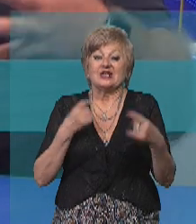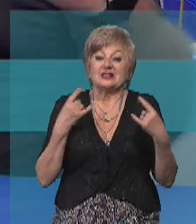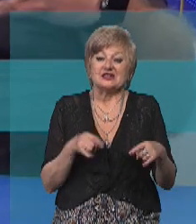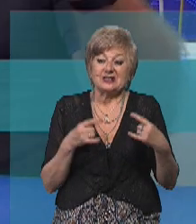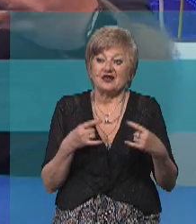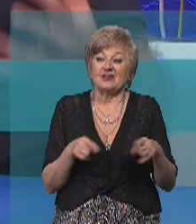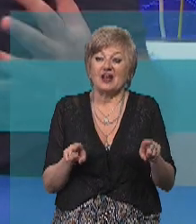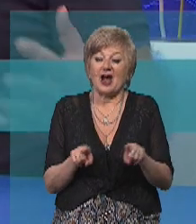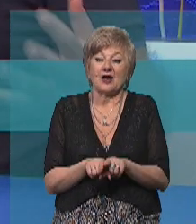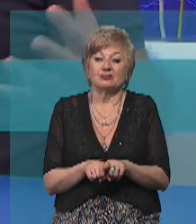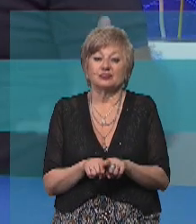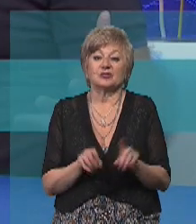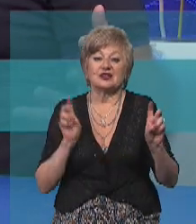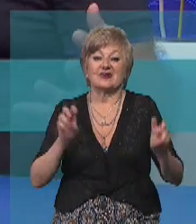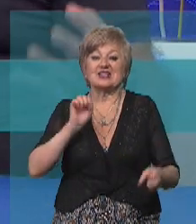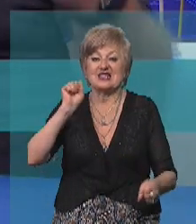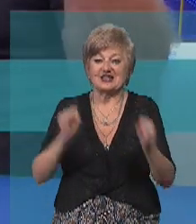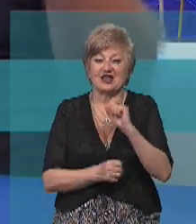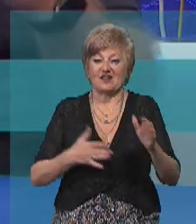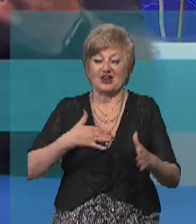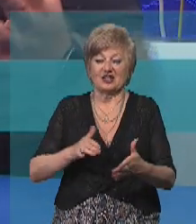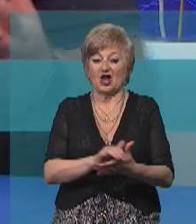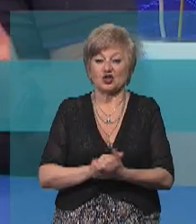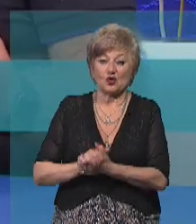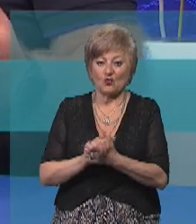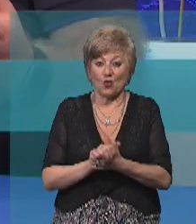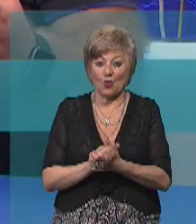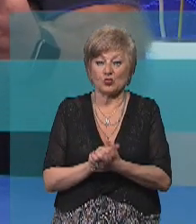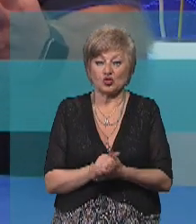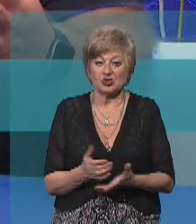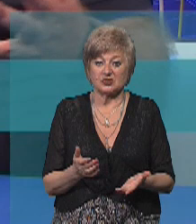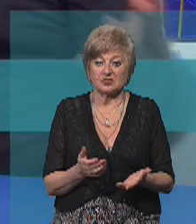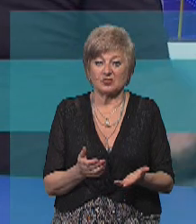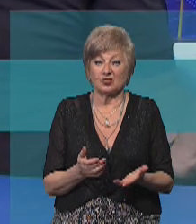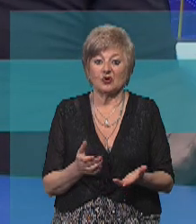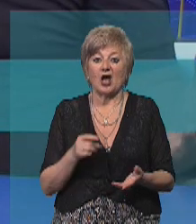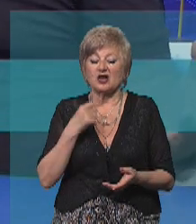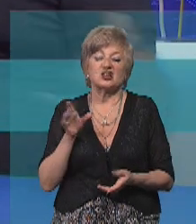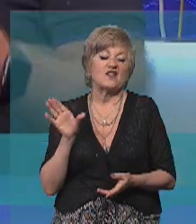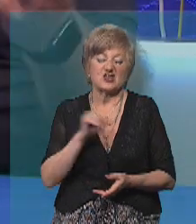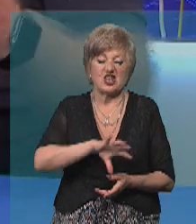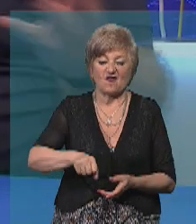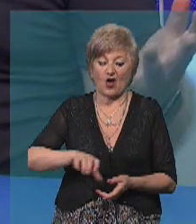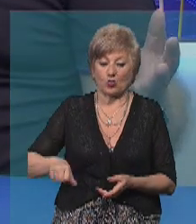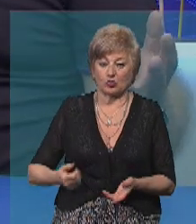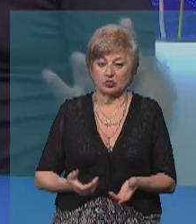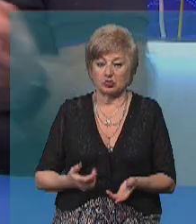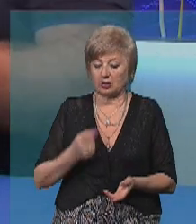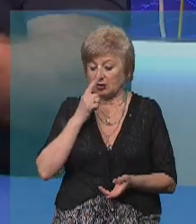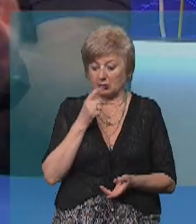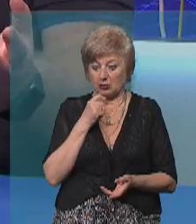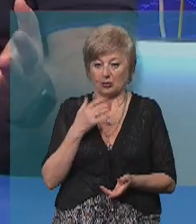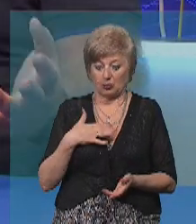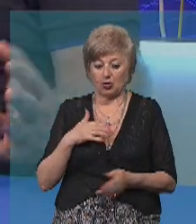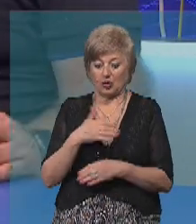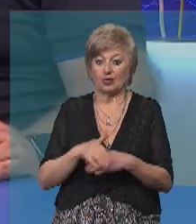настільки зґвалтували наше суспільство, от всунули йому це про якісь там «всі варують». Я нічого не можу розуміти. Я виходжу